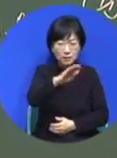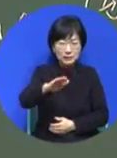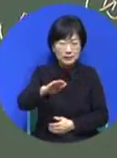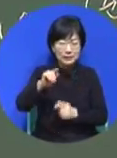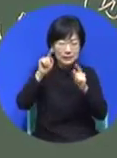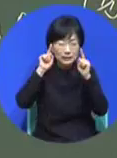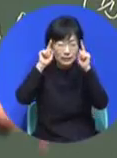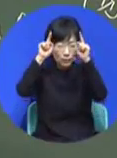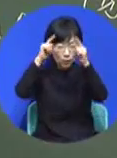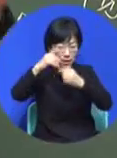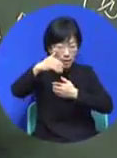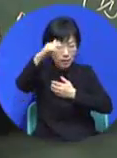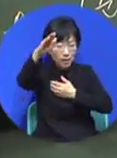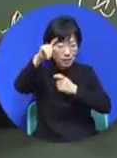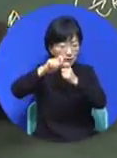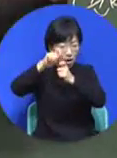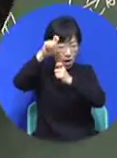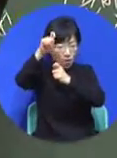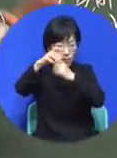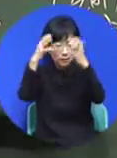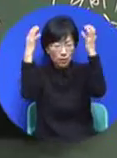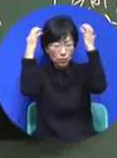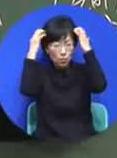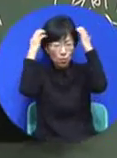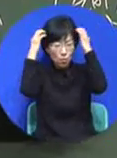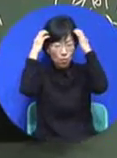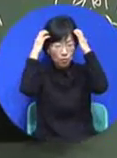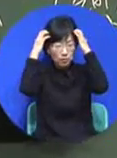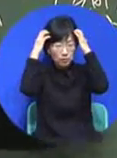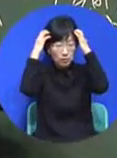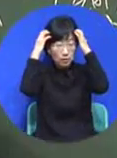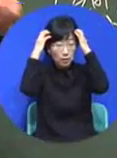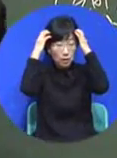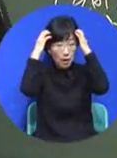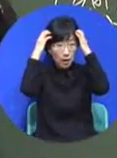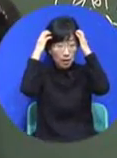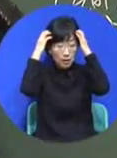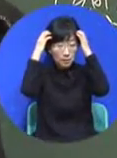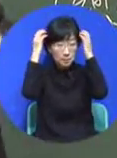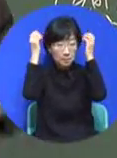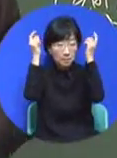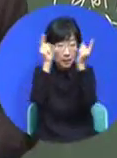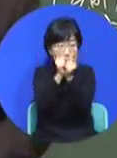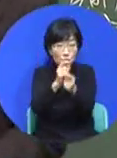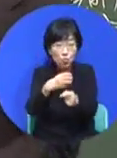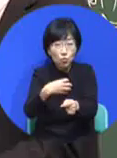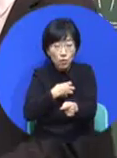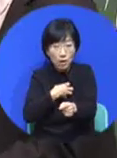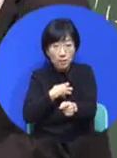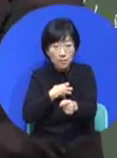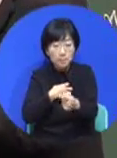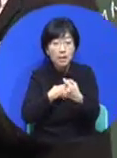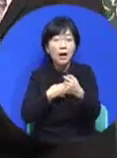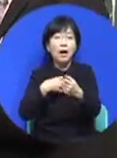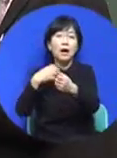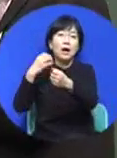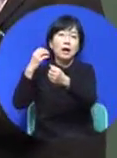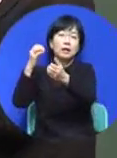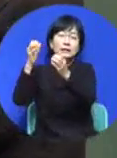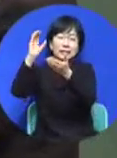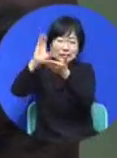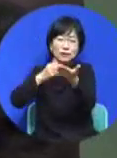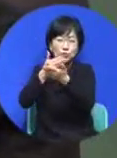고난을 하나님께서 해결하셨다는 뜻입니다. 수양. And the ram signifies this, that the curses that you should have